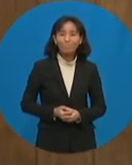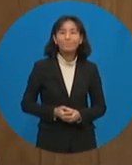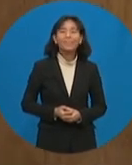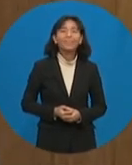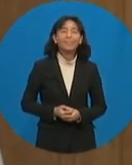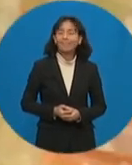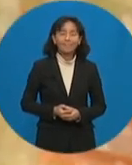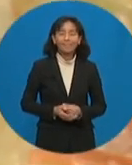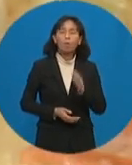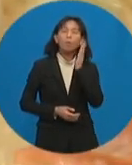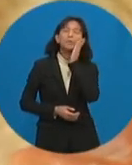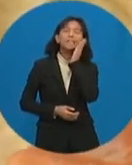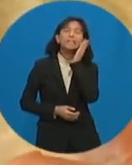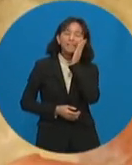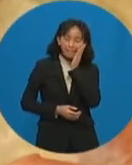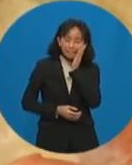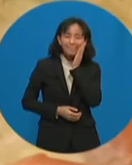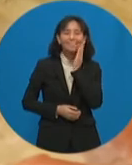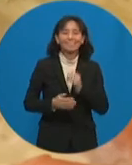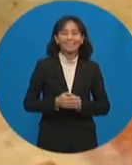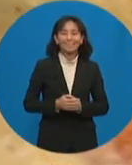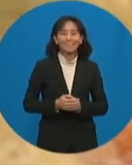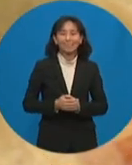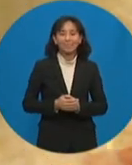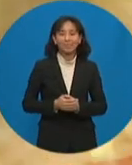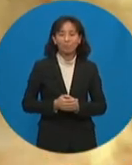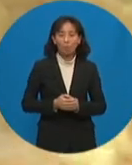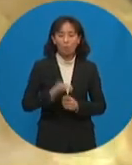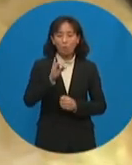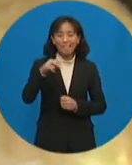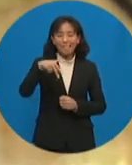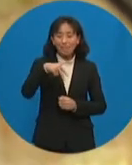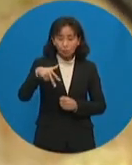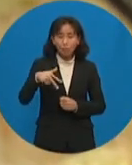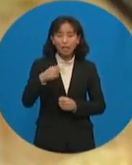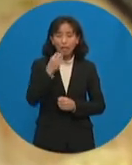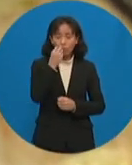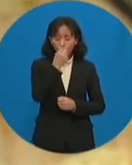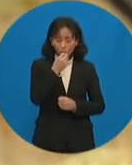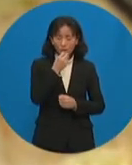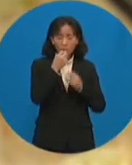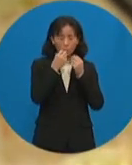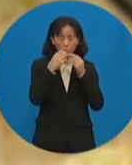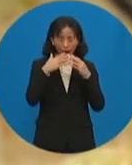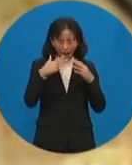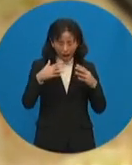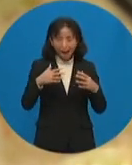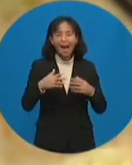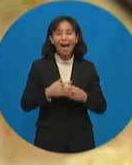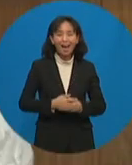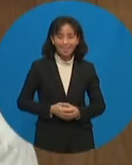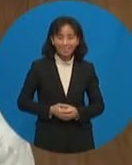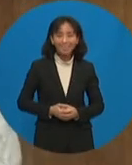美味しい、口の中でとろっとろに広がっていくので口全体がもうチーズの味になりました